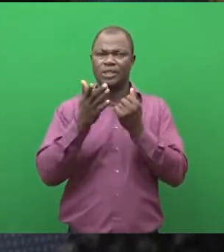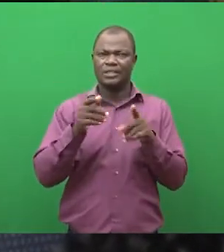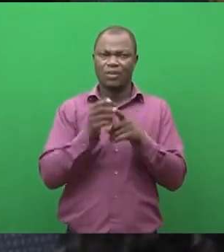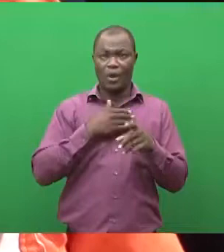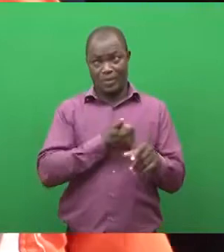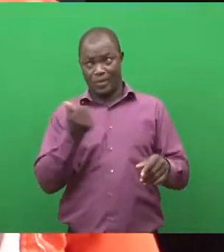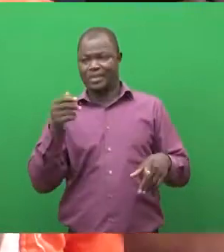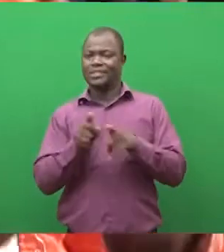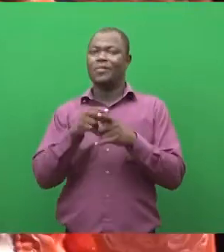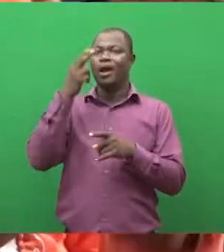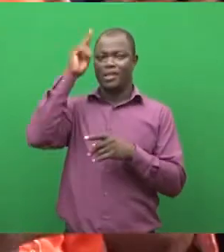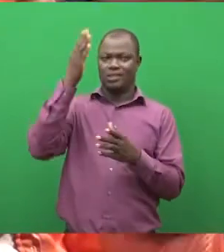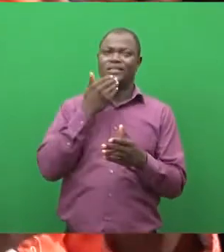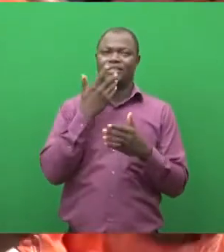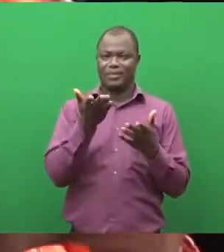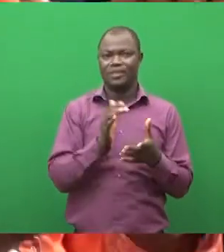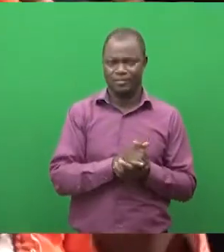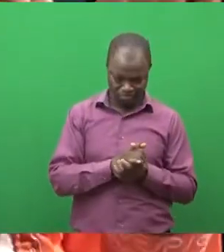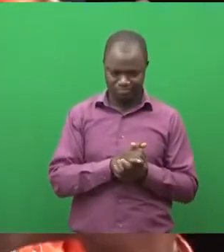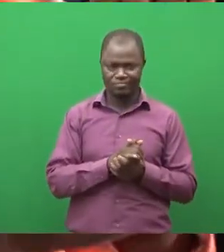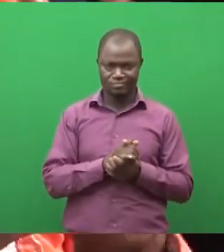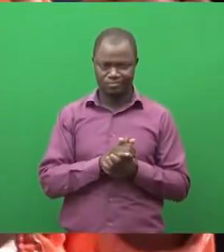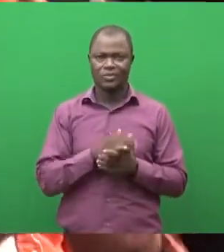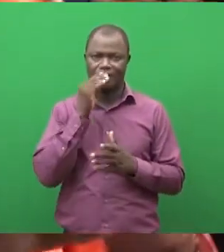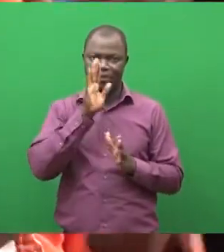ikoko kwavakadai. Mashoko makuku tataurwa namwe nenhai.